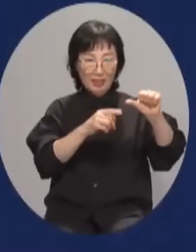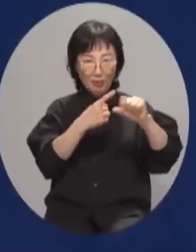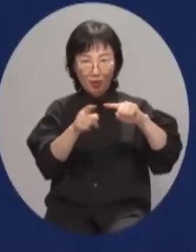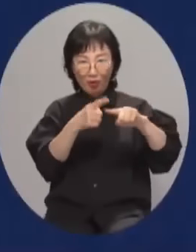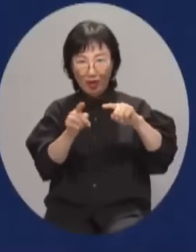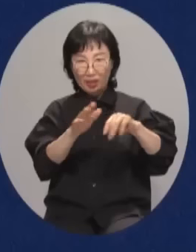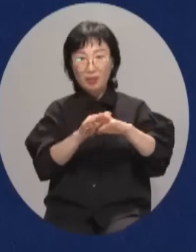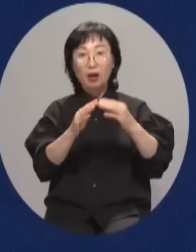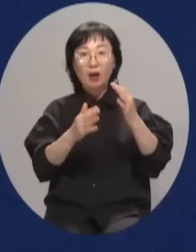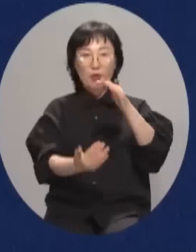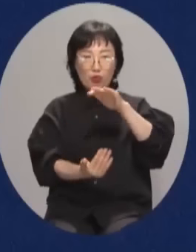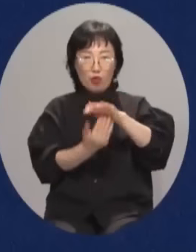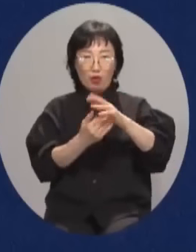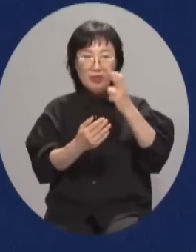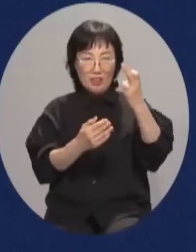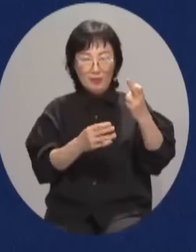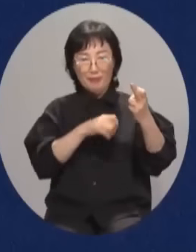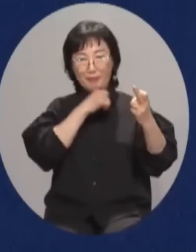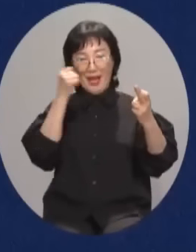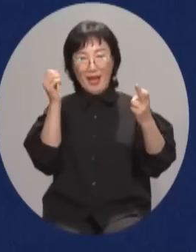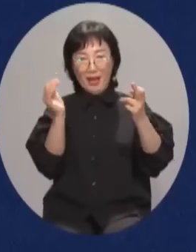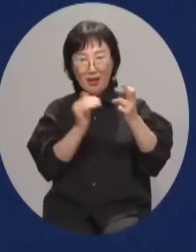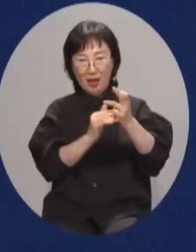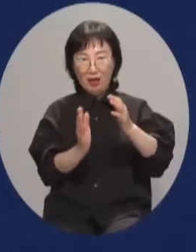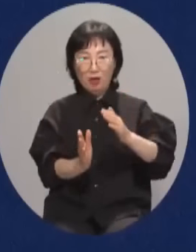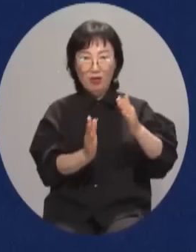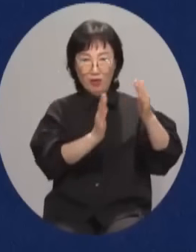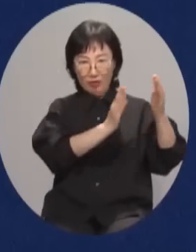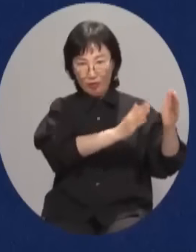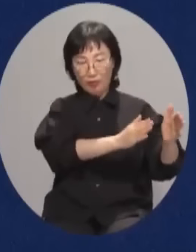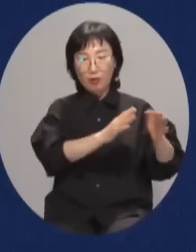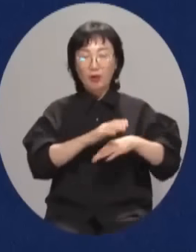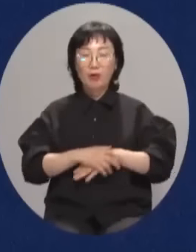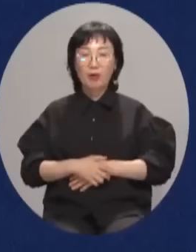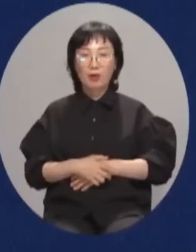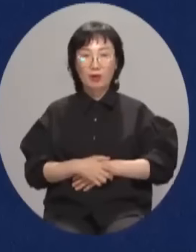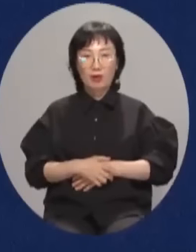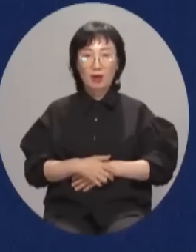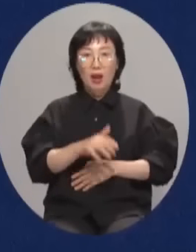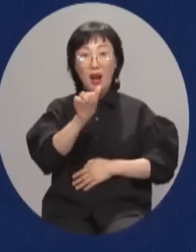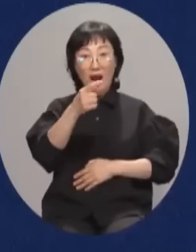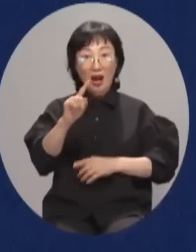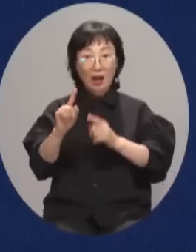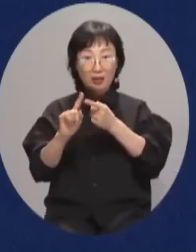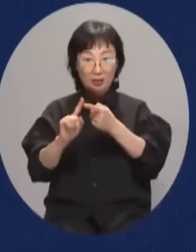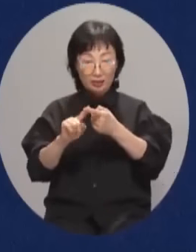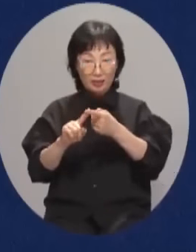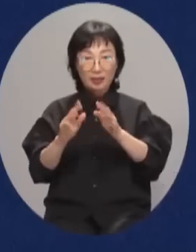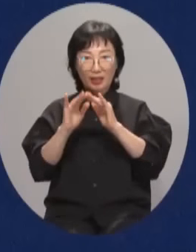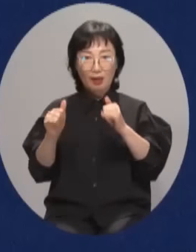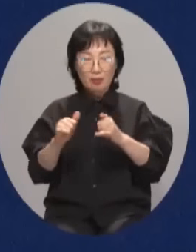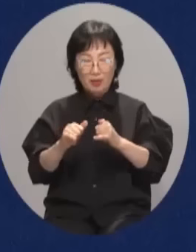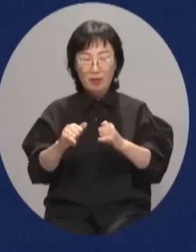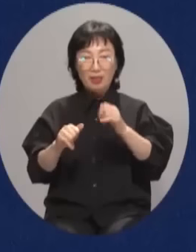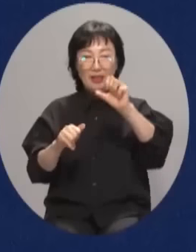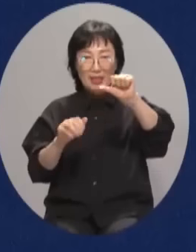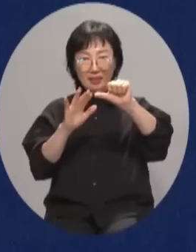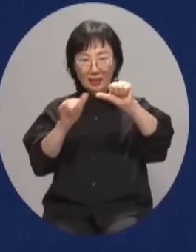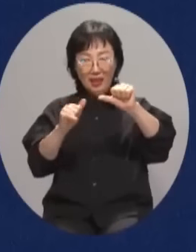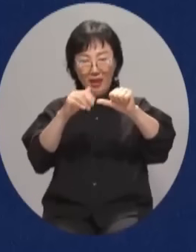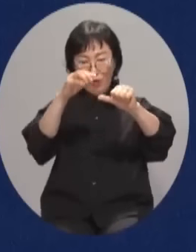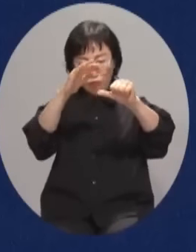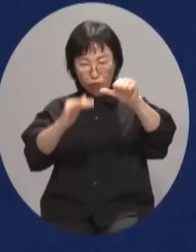모두에서 최고점인 점을 획득해 60점 만점을 받은 반면 하태근 전 감독은 마찬가지로 다섯 개